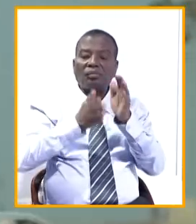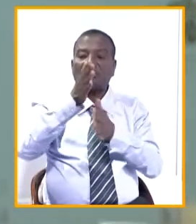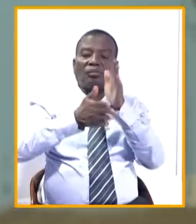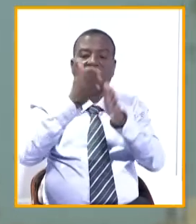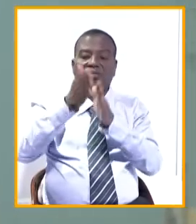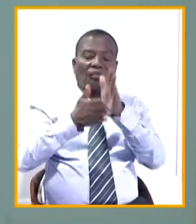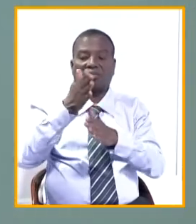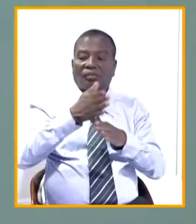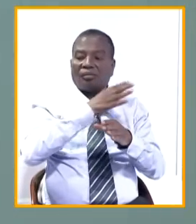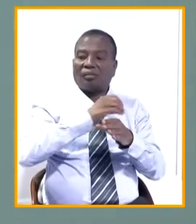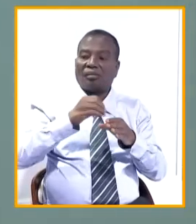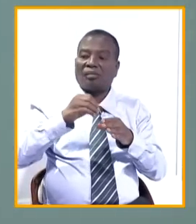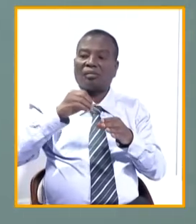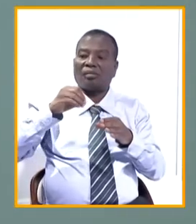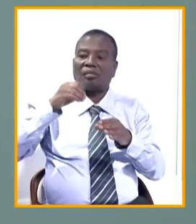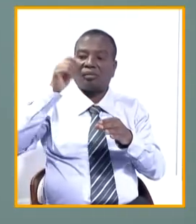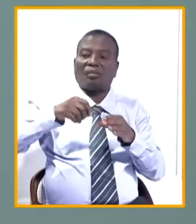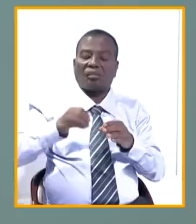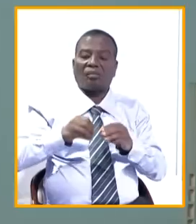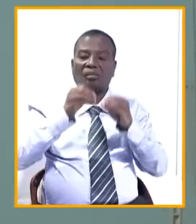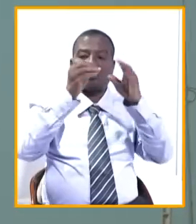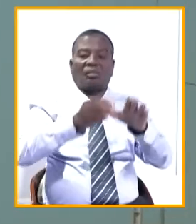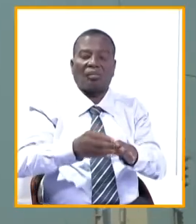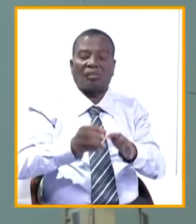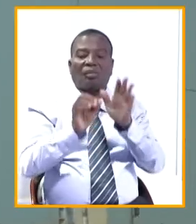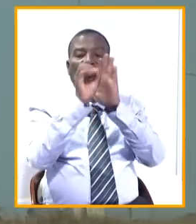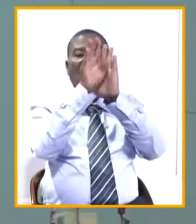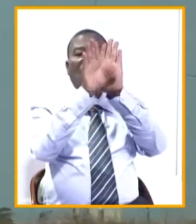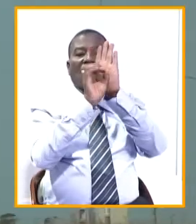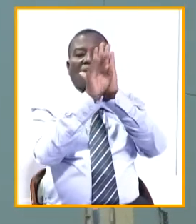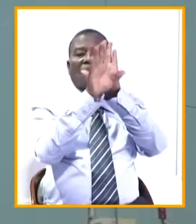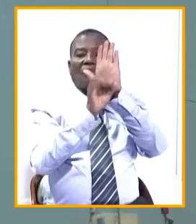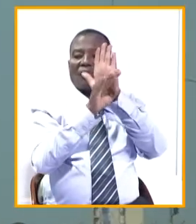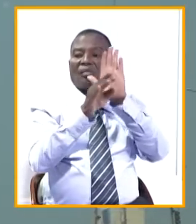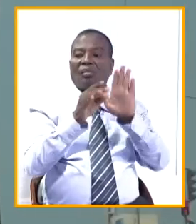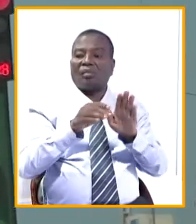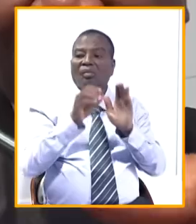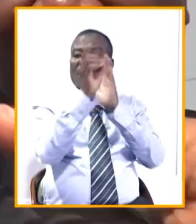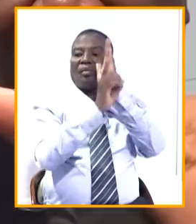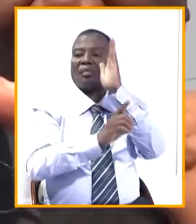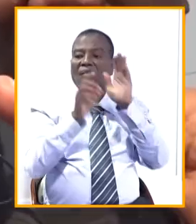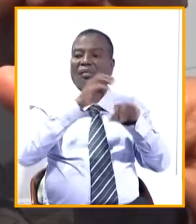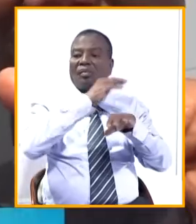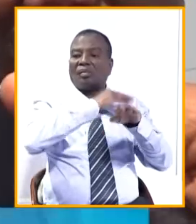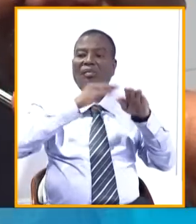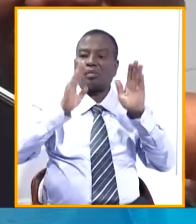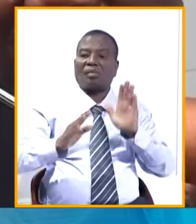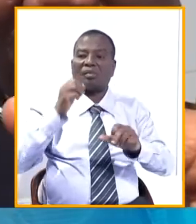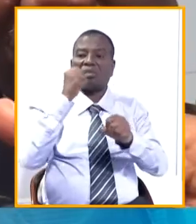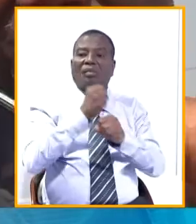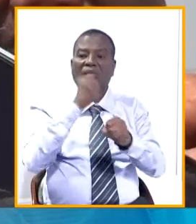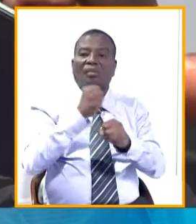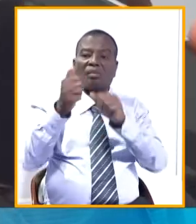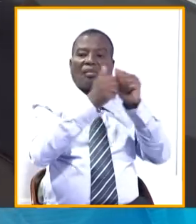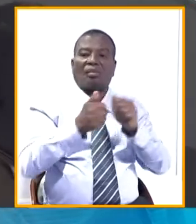à espace régulier. Il faut implanter des feux de signalisation. Le district et la mairie travaillent main dans la main pour assurer la plus grande sécurité